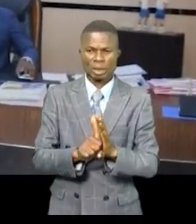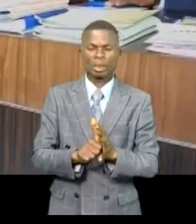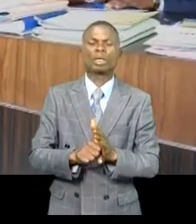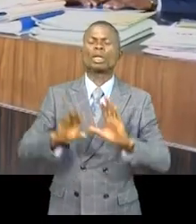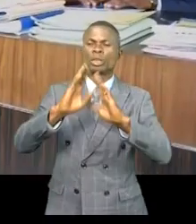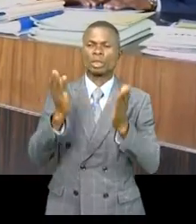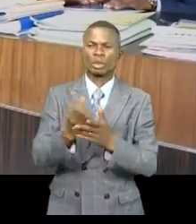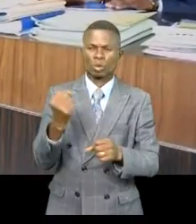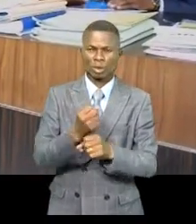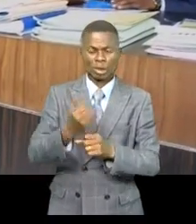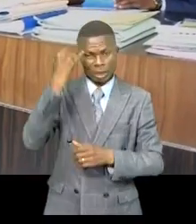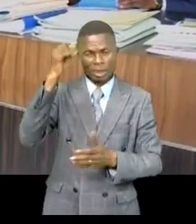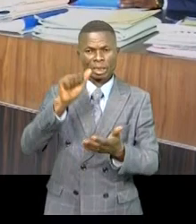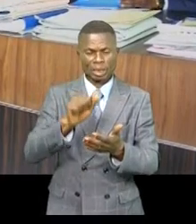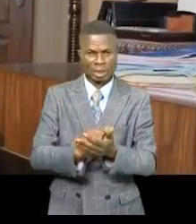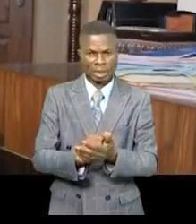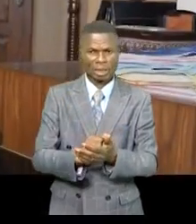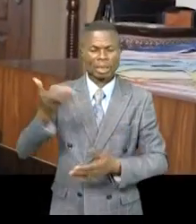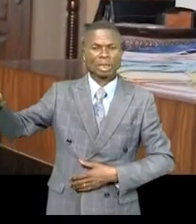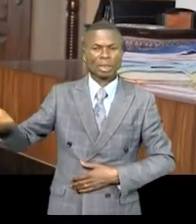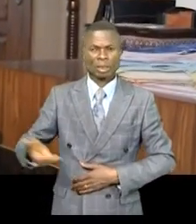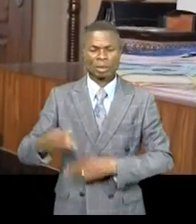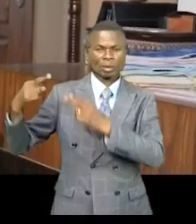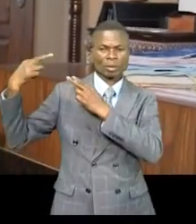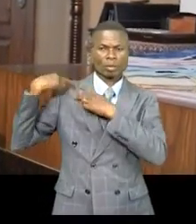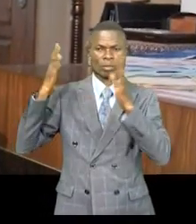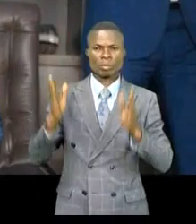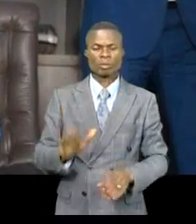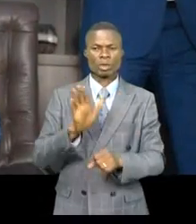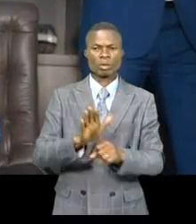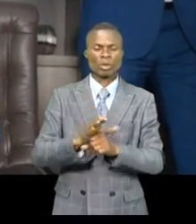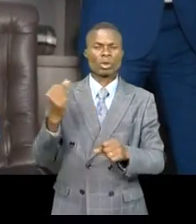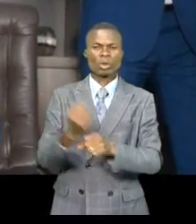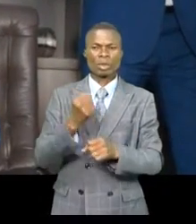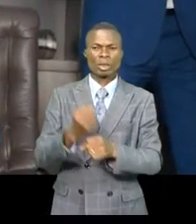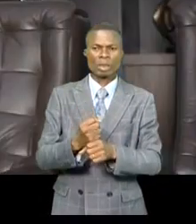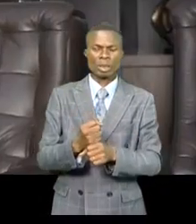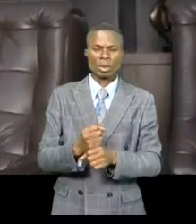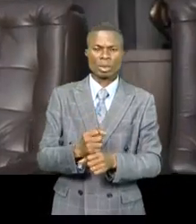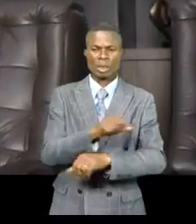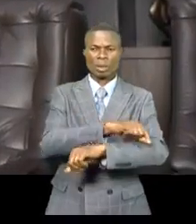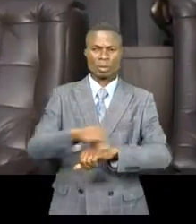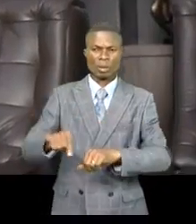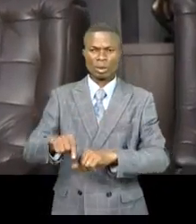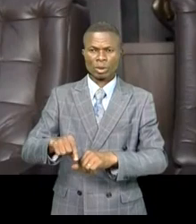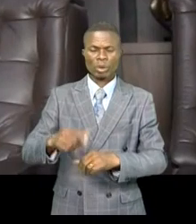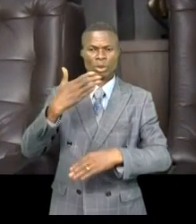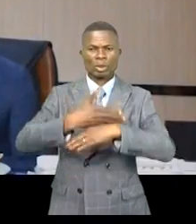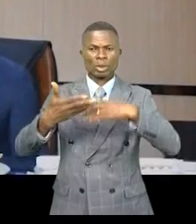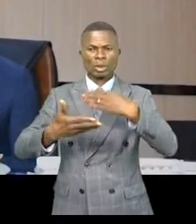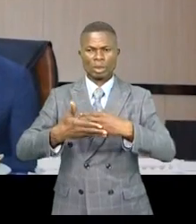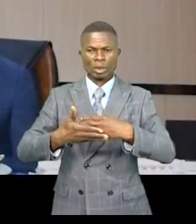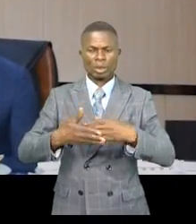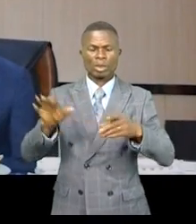secteur. C'est dans cette optique qu'il a reçu les responsables des différents services, notamment les directions des infrastructures scolaires,